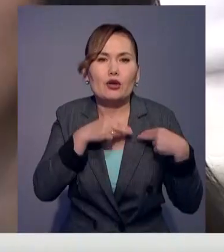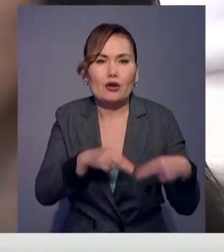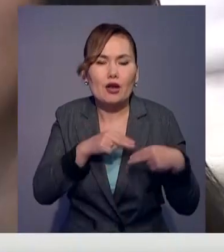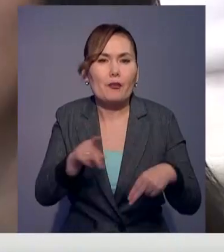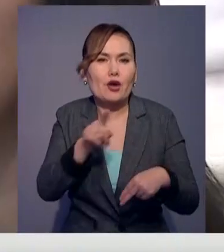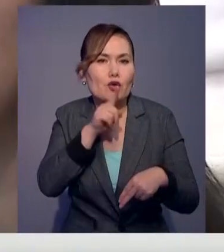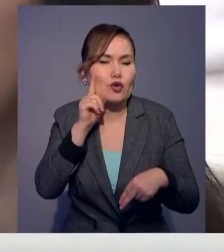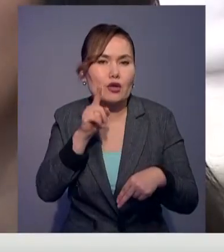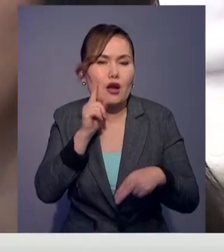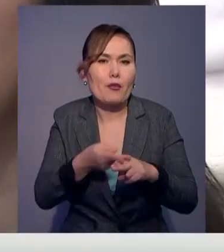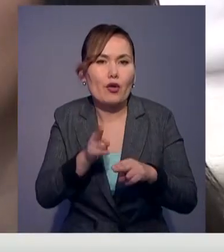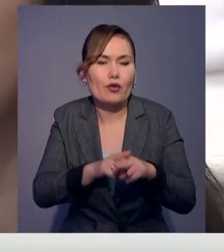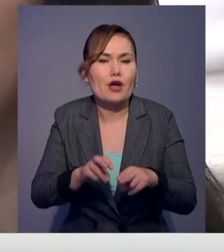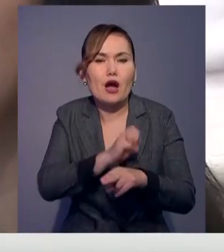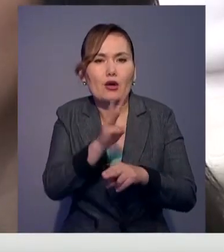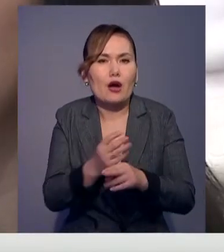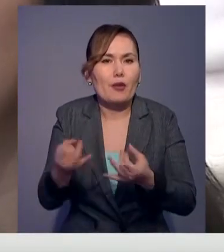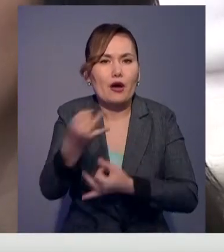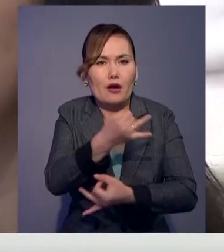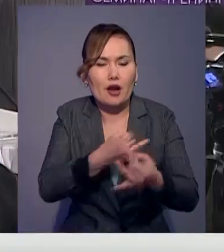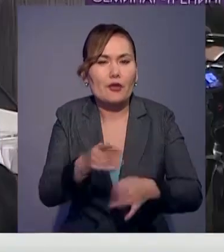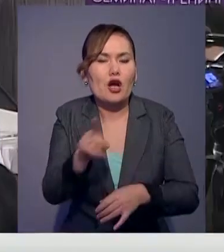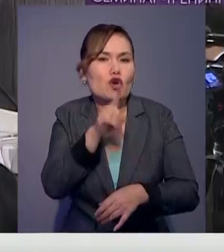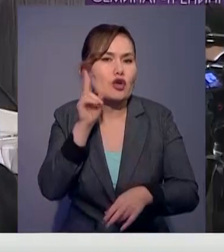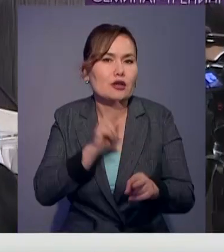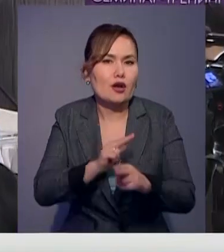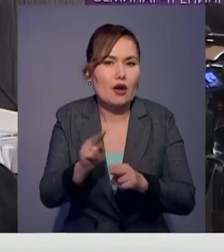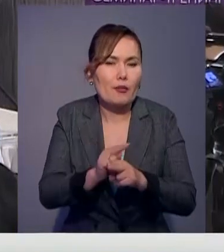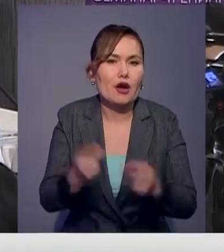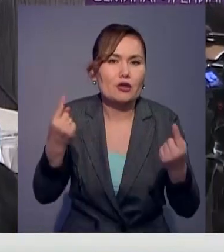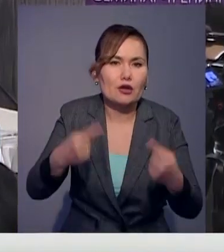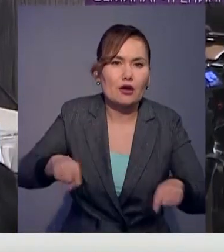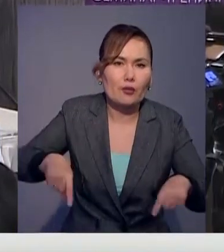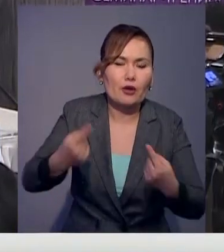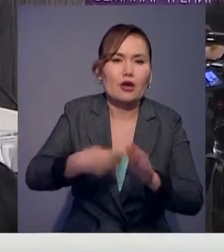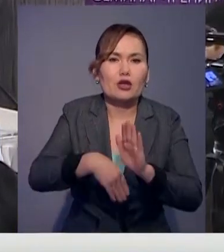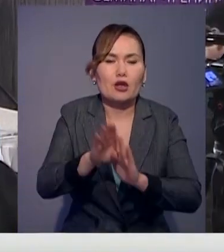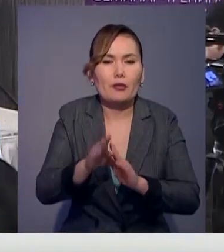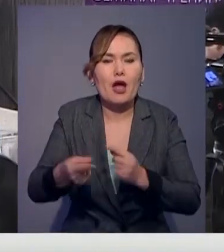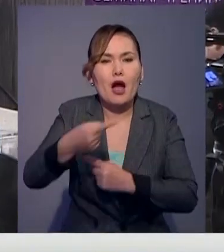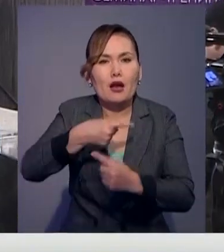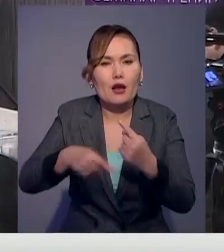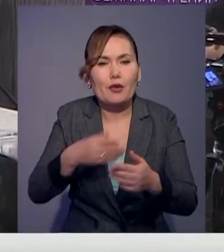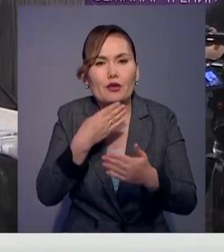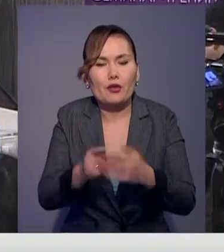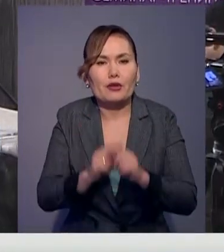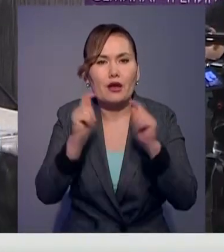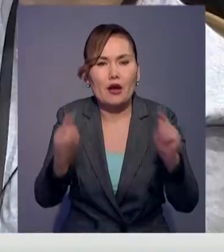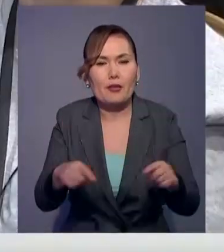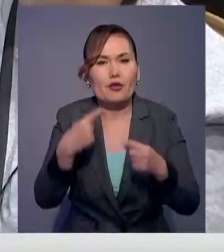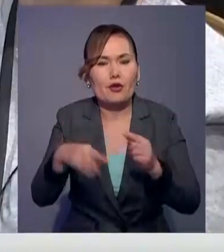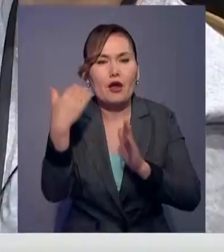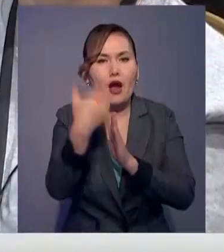қалыптасқан үрдістерді талқылады. Дуалды білім беру, дағдарысты басқару, жобалық менеджмент және өзге де бағдарламалар